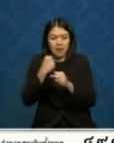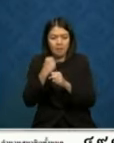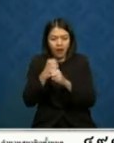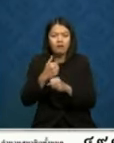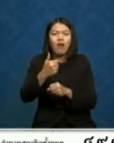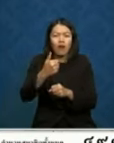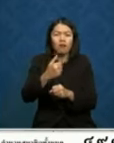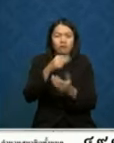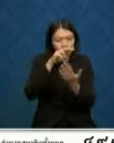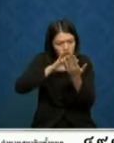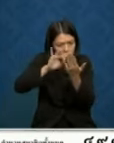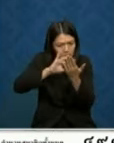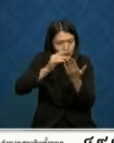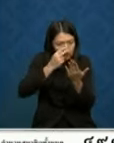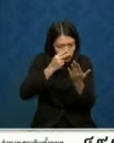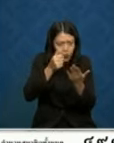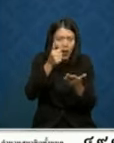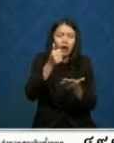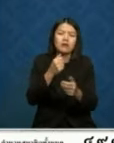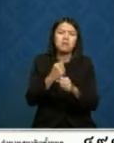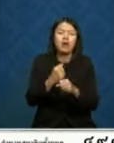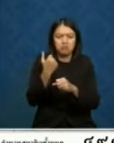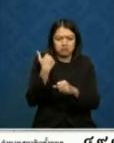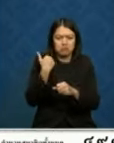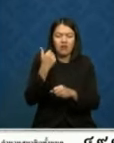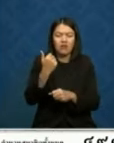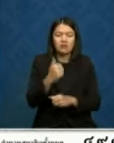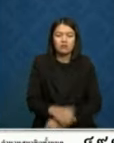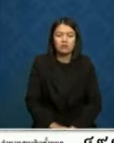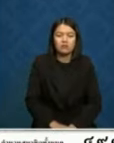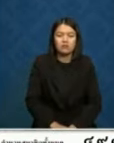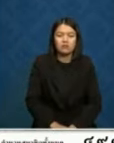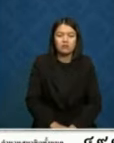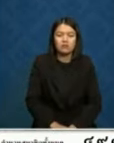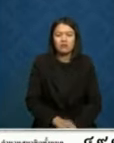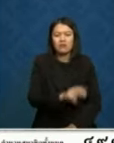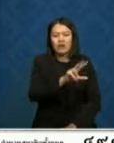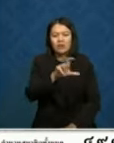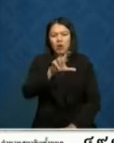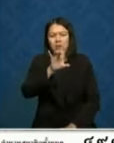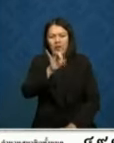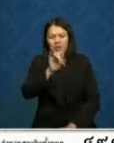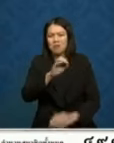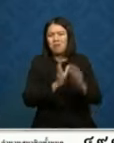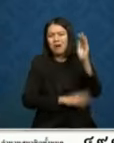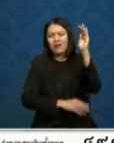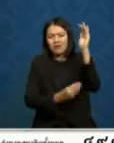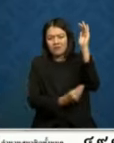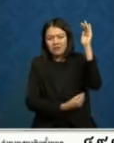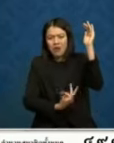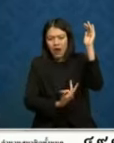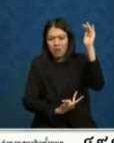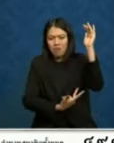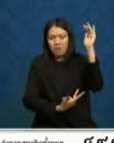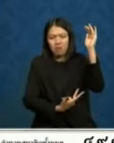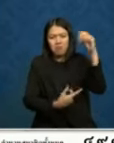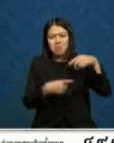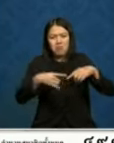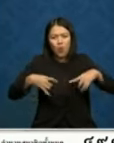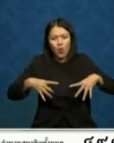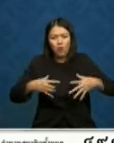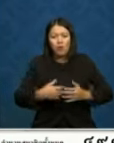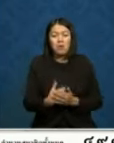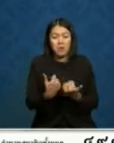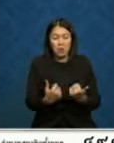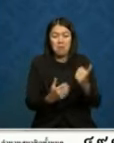เองก็ได้ครับก็มีงานทำเช่นเดียวกันนะครับแล้วถ้าดูผลสัมฤทธิ์นะครับไอ้380คนที่อยู่ในจังหวัดชายแดนใต้เนี่ยไม่ฟังก์ชันครับเพ